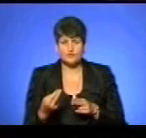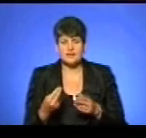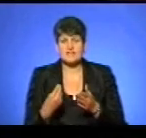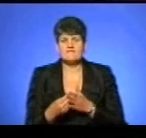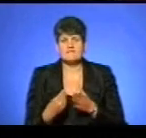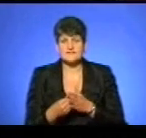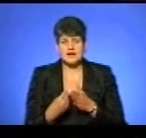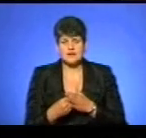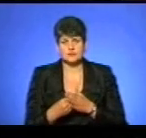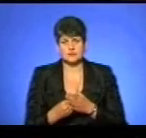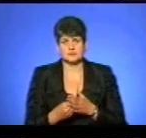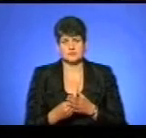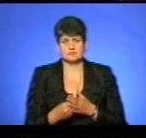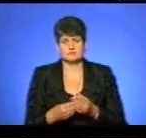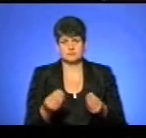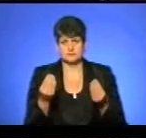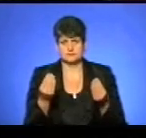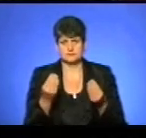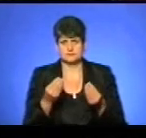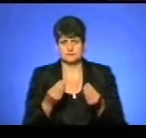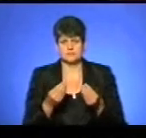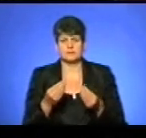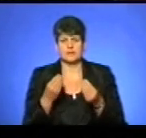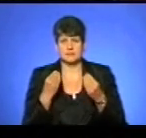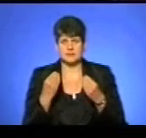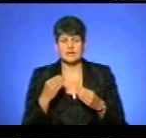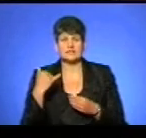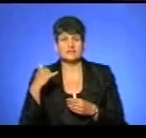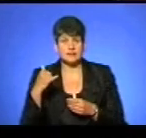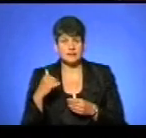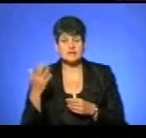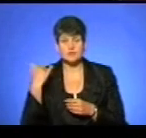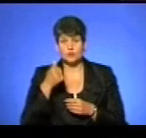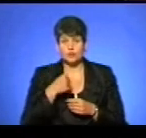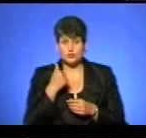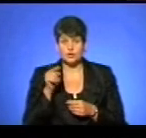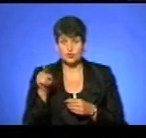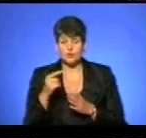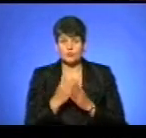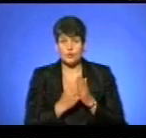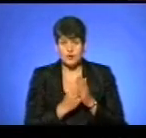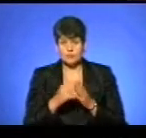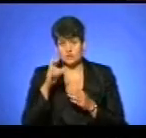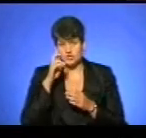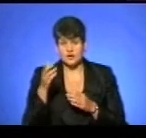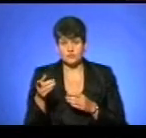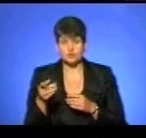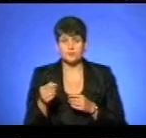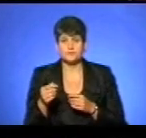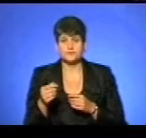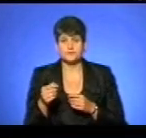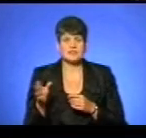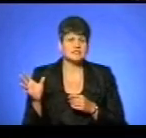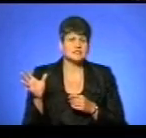вартості племінних тварин. Значить, в нас за минулі роки тою програмою державною з